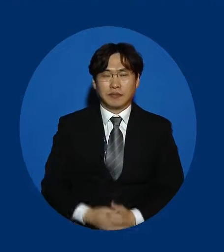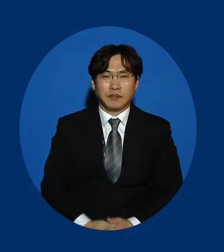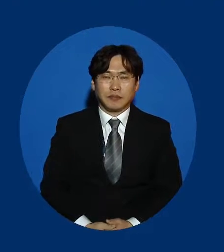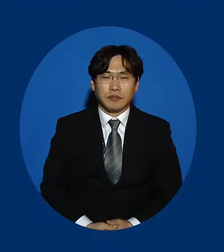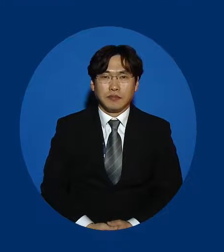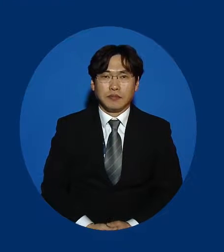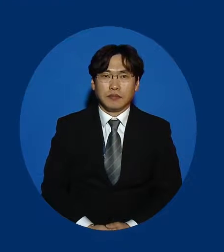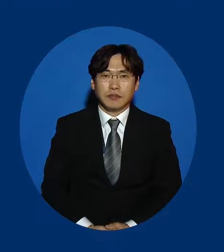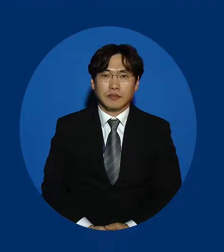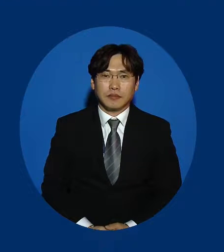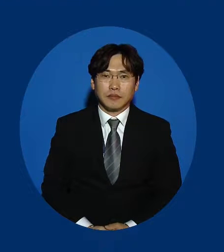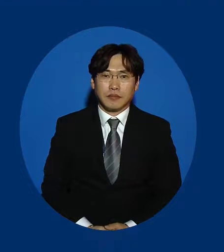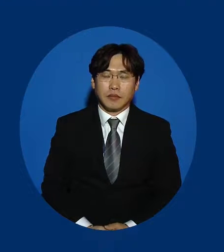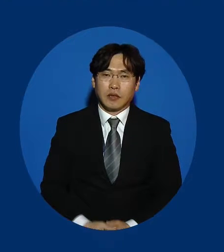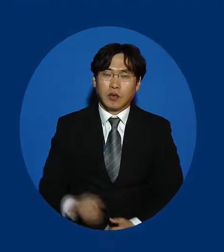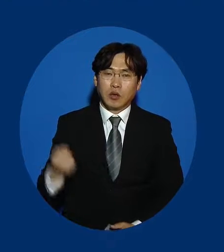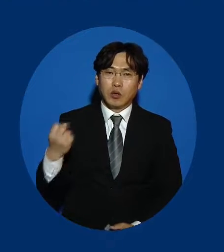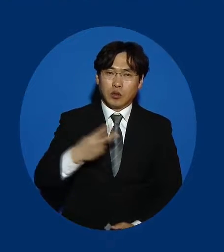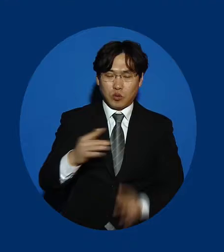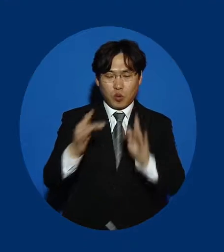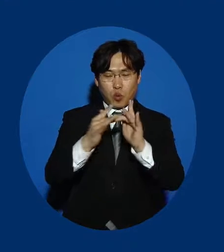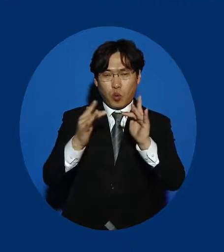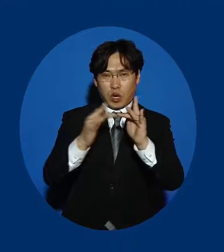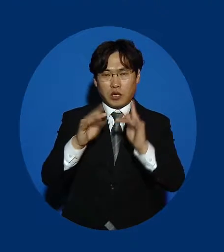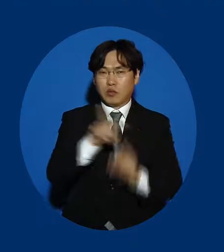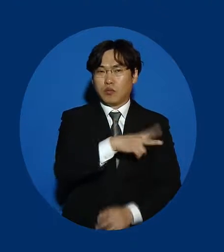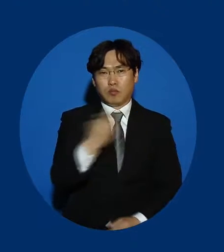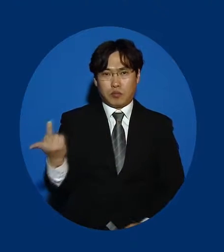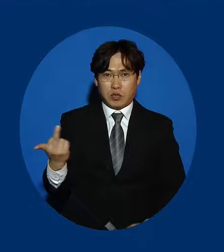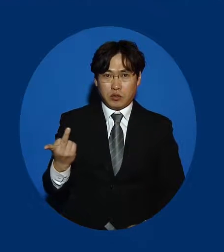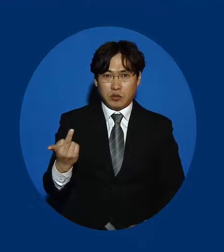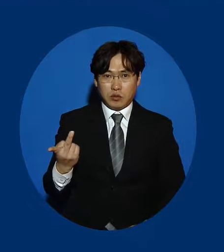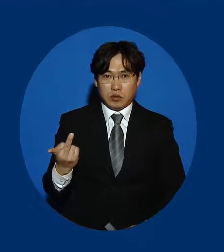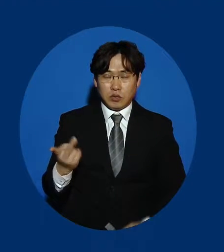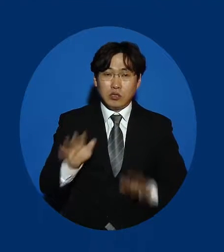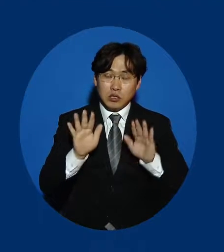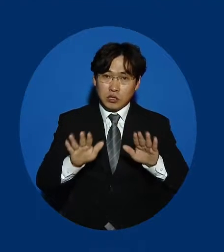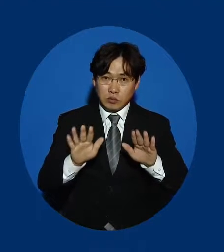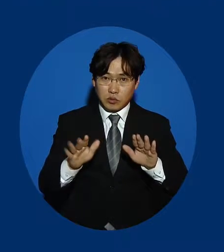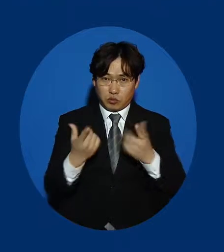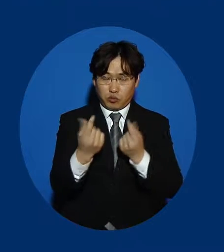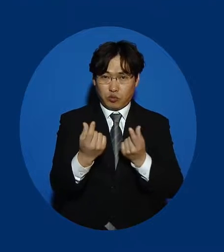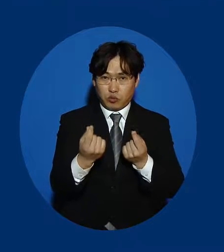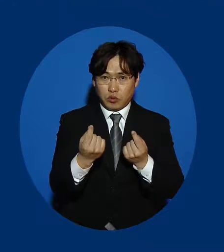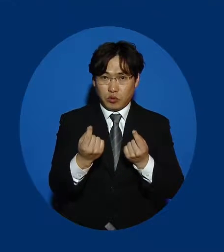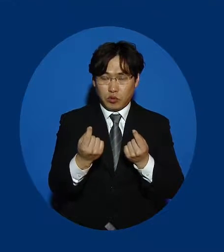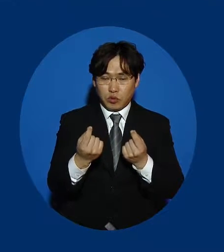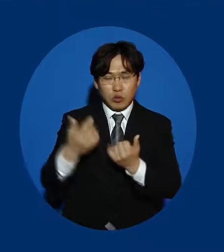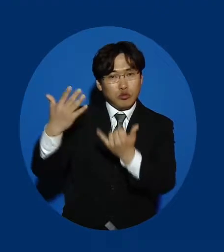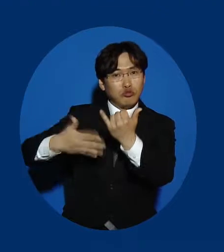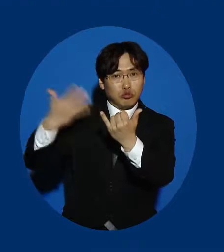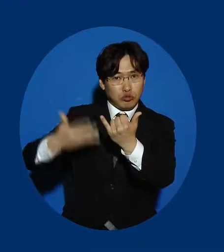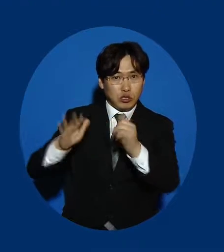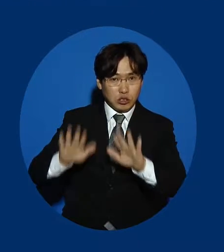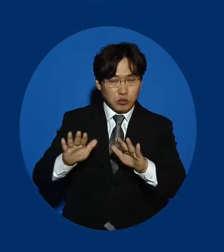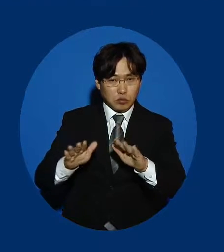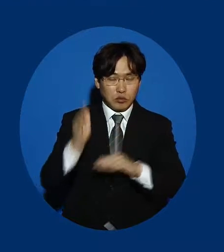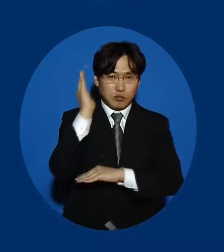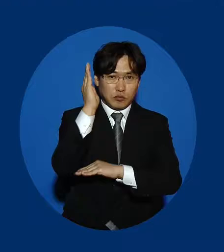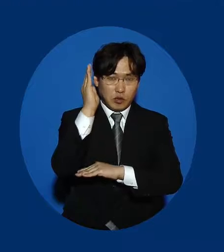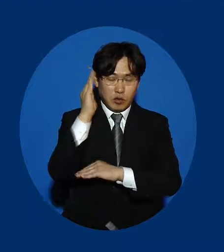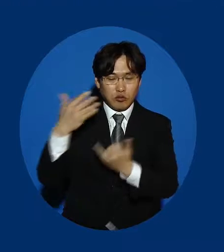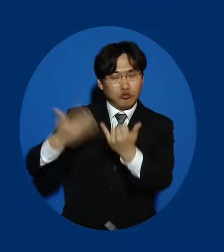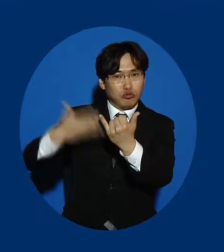그 외에도 아까 말씀드린 모든 게 온라인으로 전환되니까 사실 오늘도 사실 온라인으로 중계되잖아요. 모든